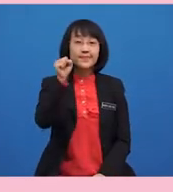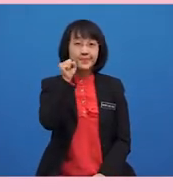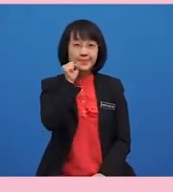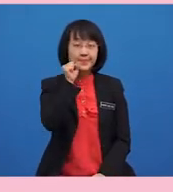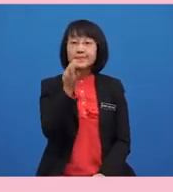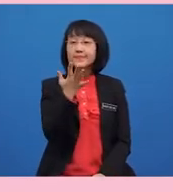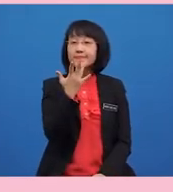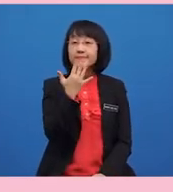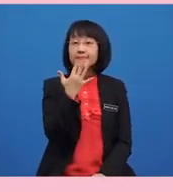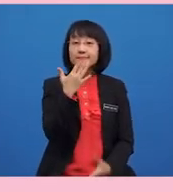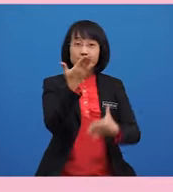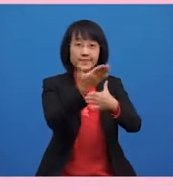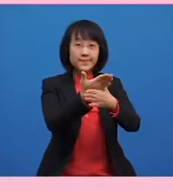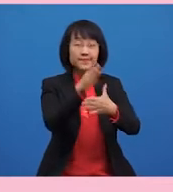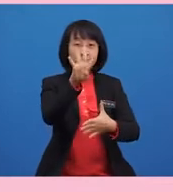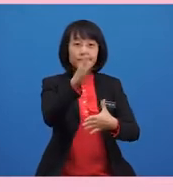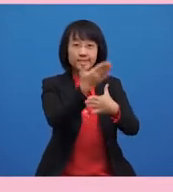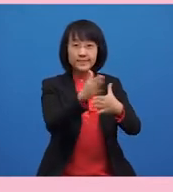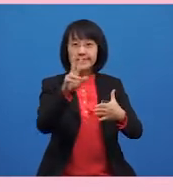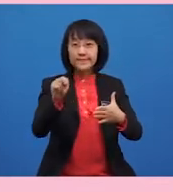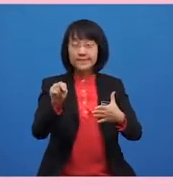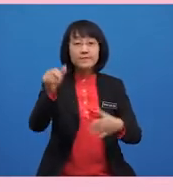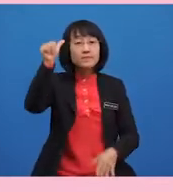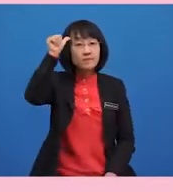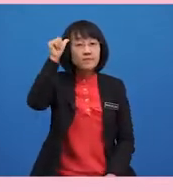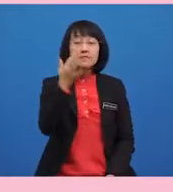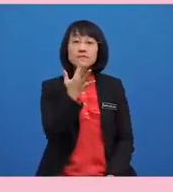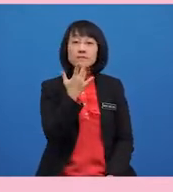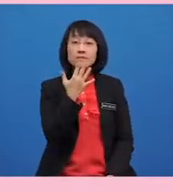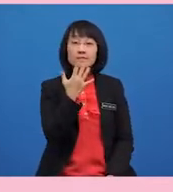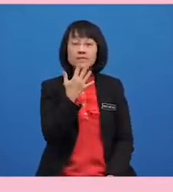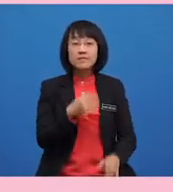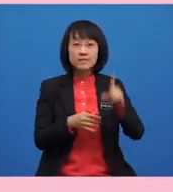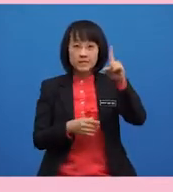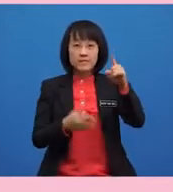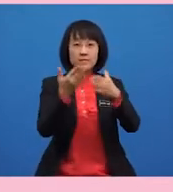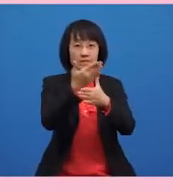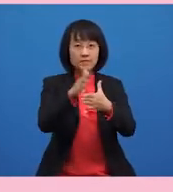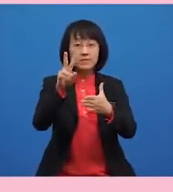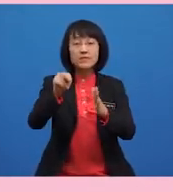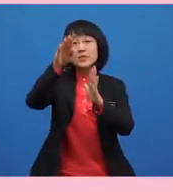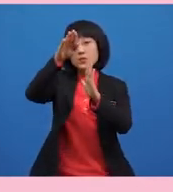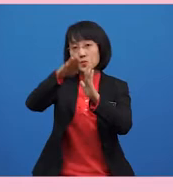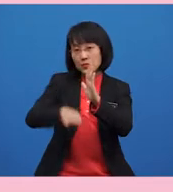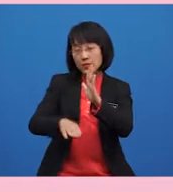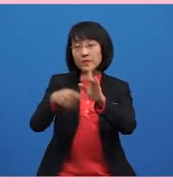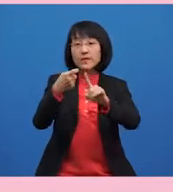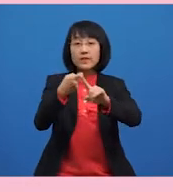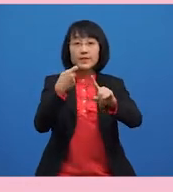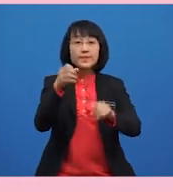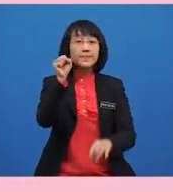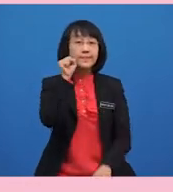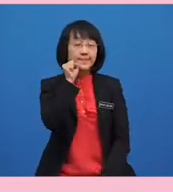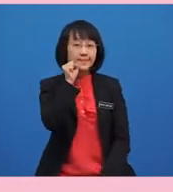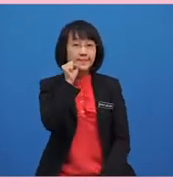Syariah, warna 4 bahagian. Alamin, warna 1 bahagian kurang